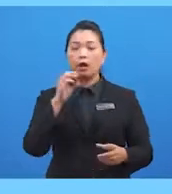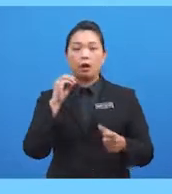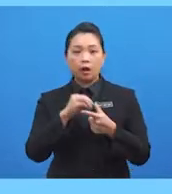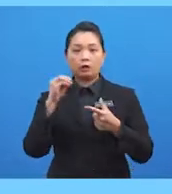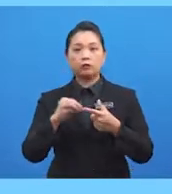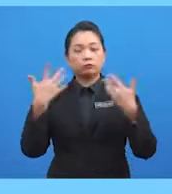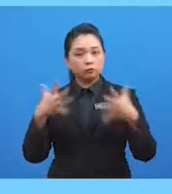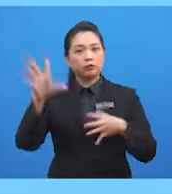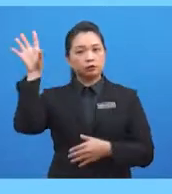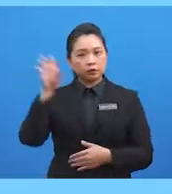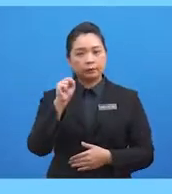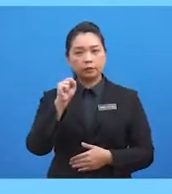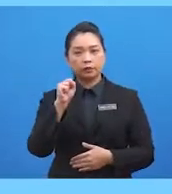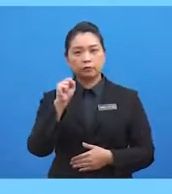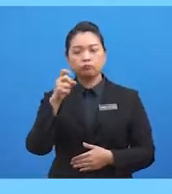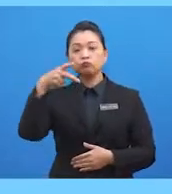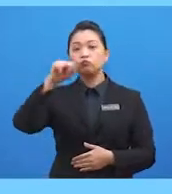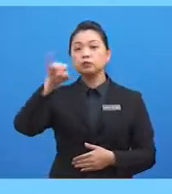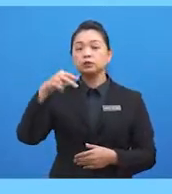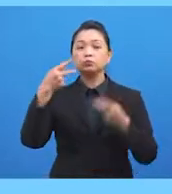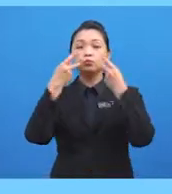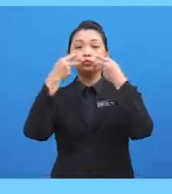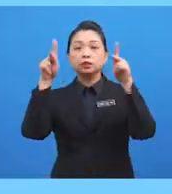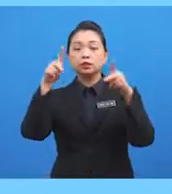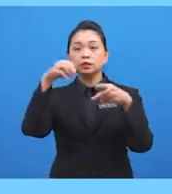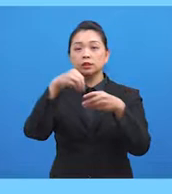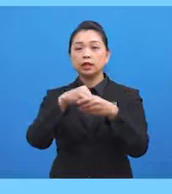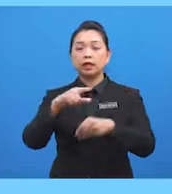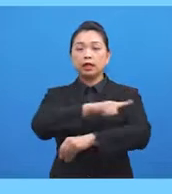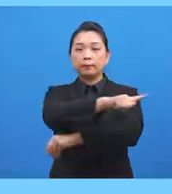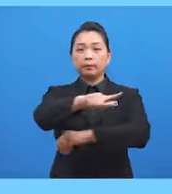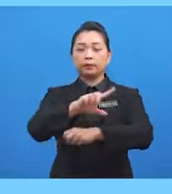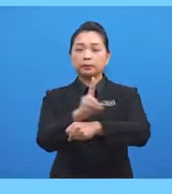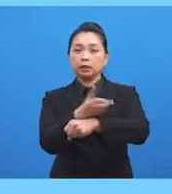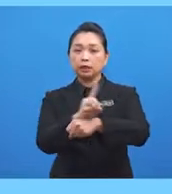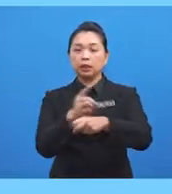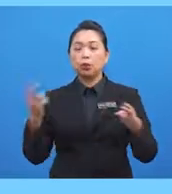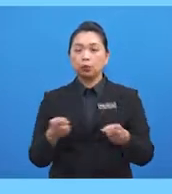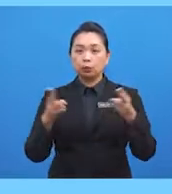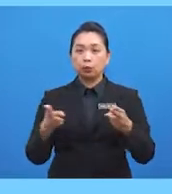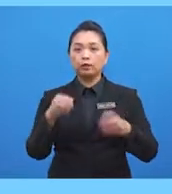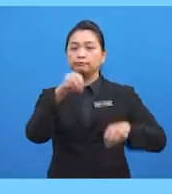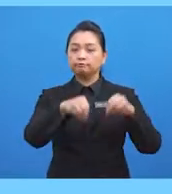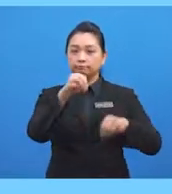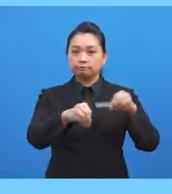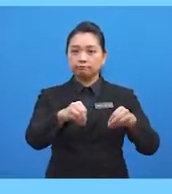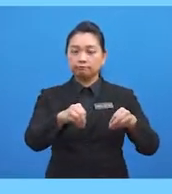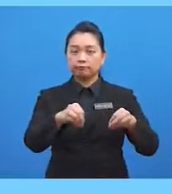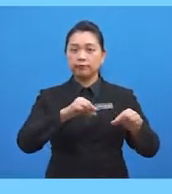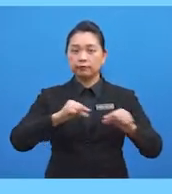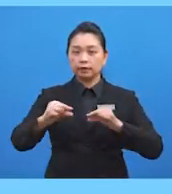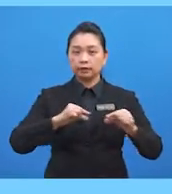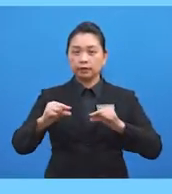mencapai kepujian dalam lapangan profesyen, perdagangan, perusahaan, pertanian,